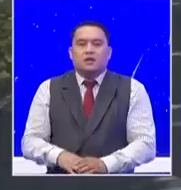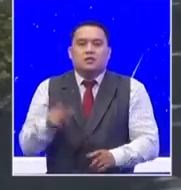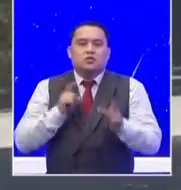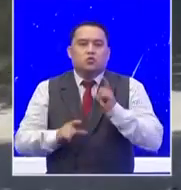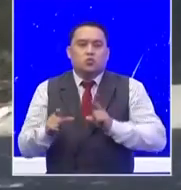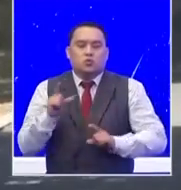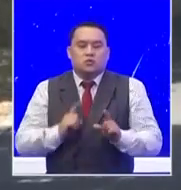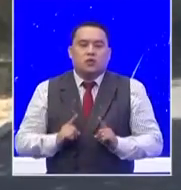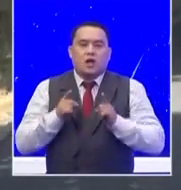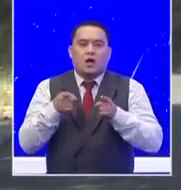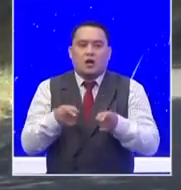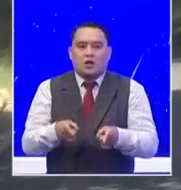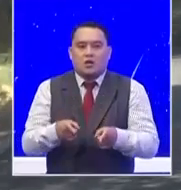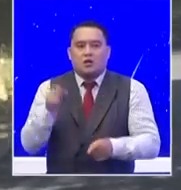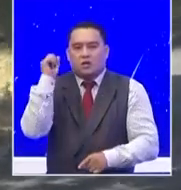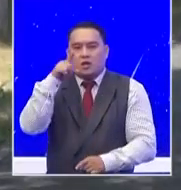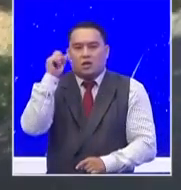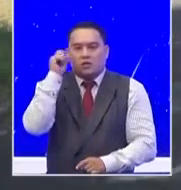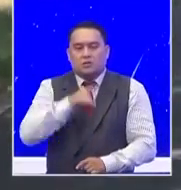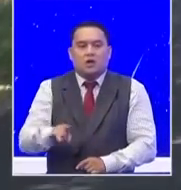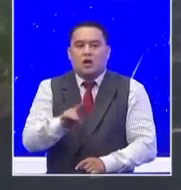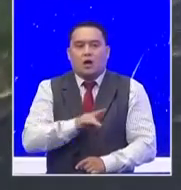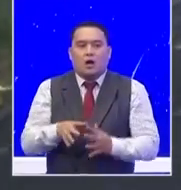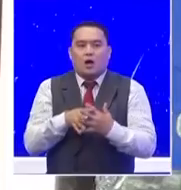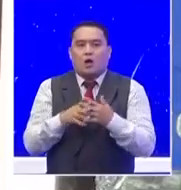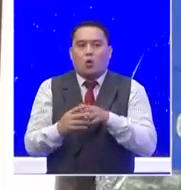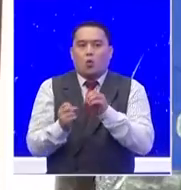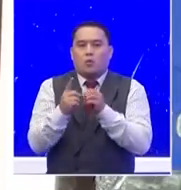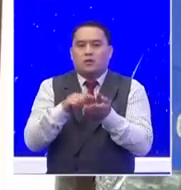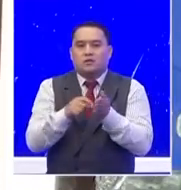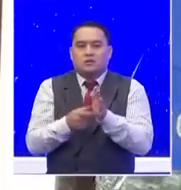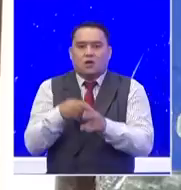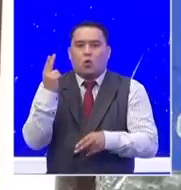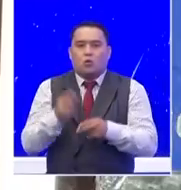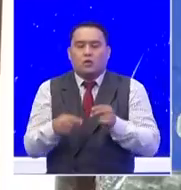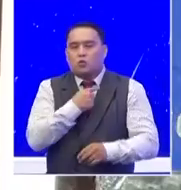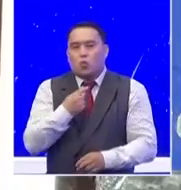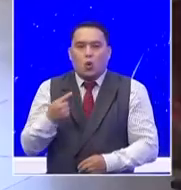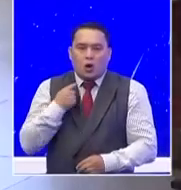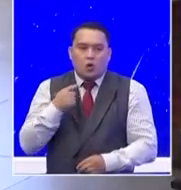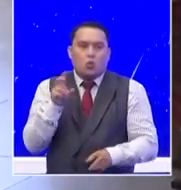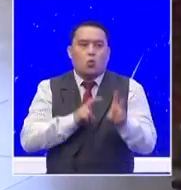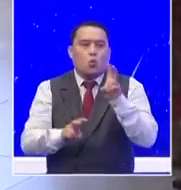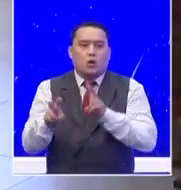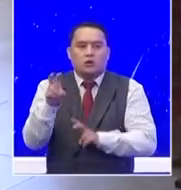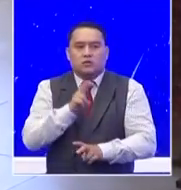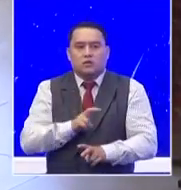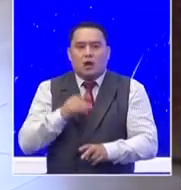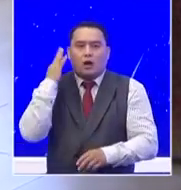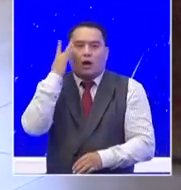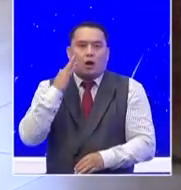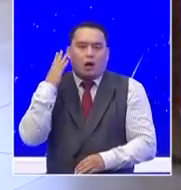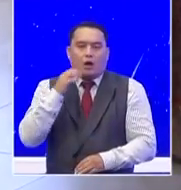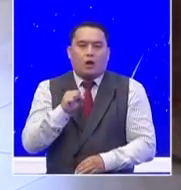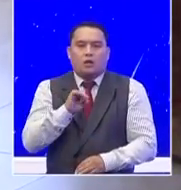Ұлтуа Мангелдиева. Ескелді ауданы Алдабергенов ауылынан 11-ші сыныптан соң облыс орталығына оқу іздеп келіпті. Арманы